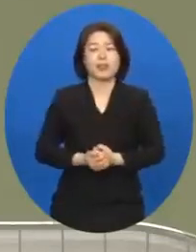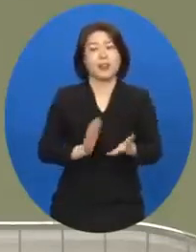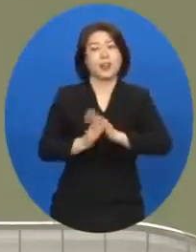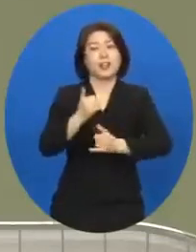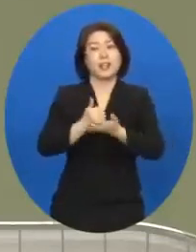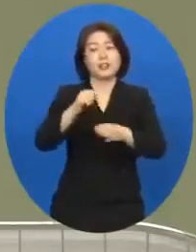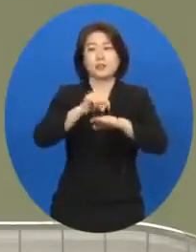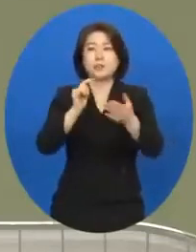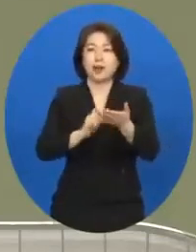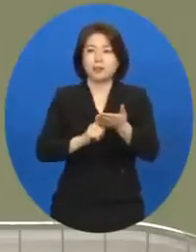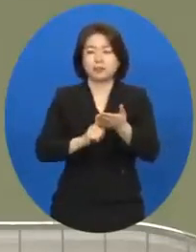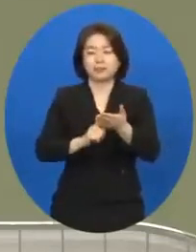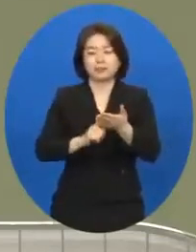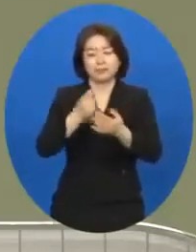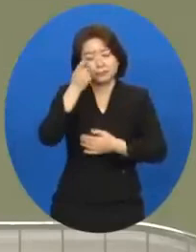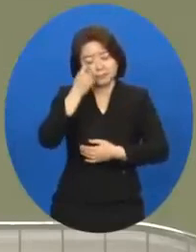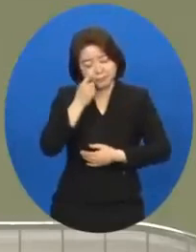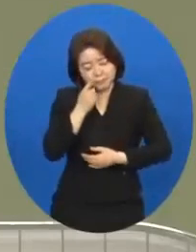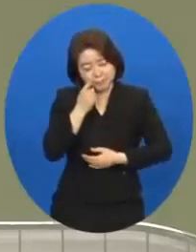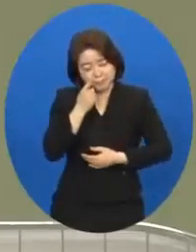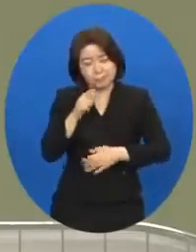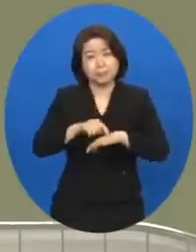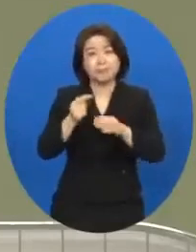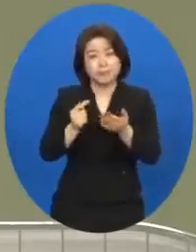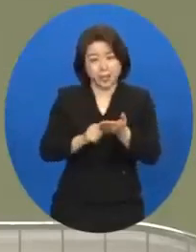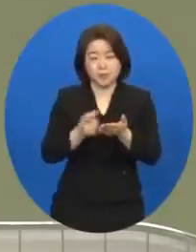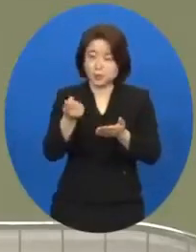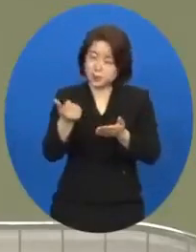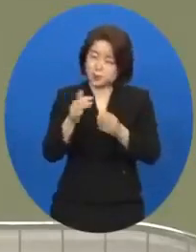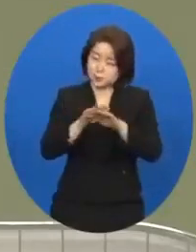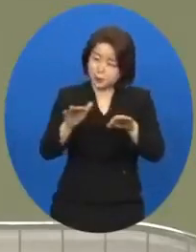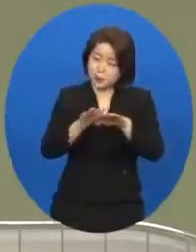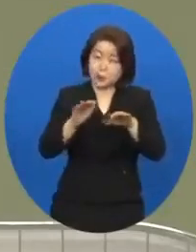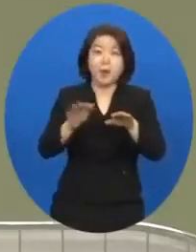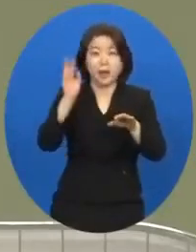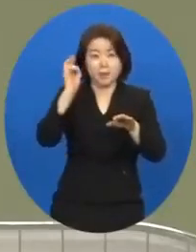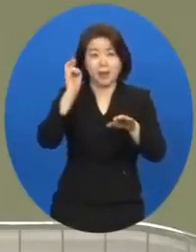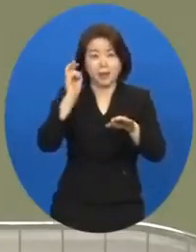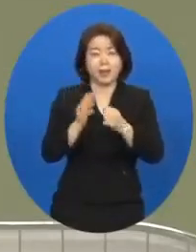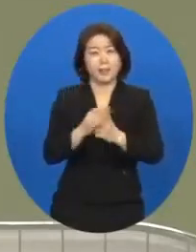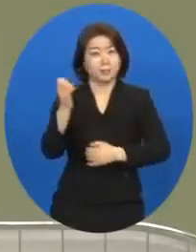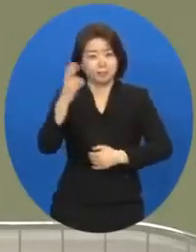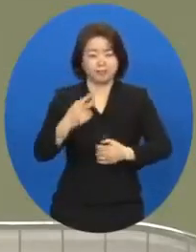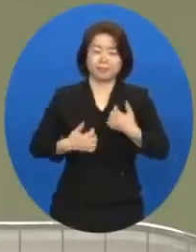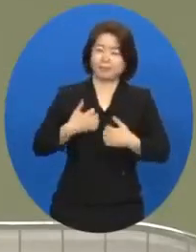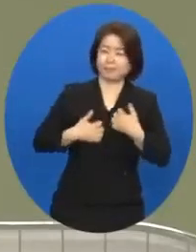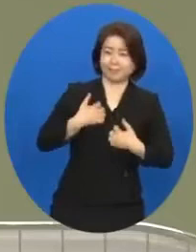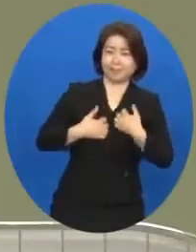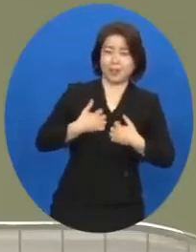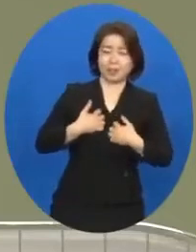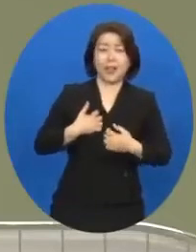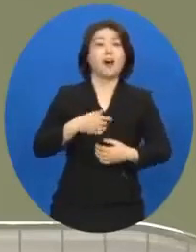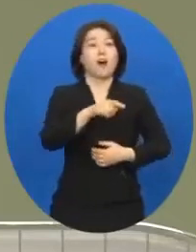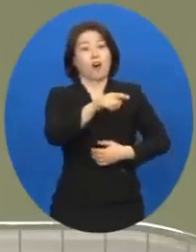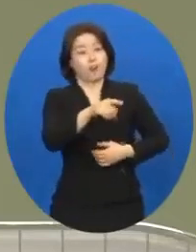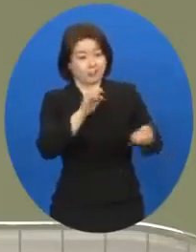마음이 서글픈 심정이셨겠지만 좀 마음이 풀리고 다시 기뻐하시고 참 너